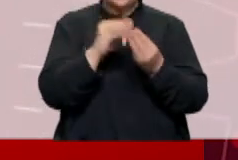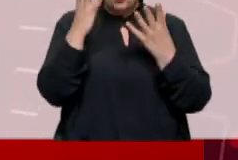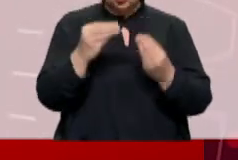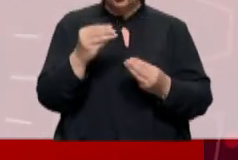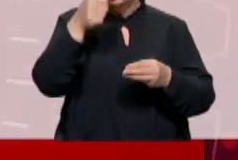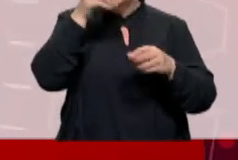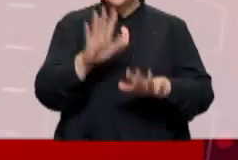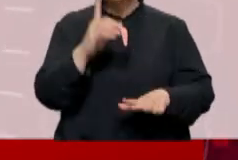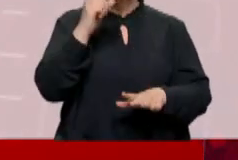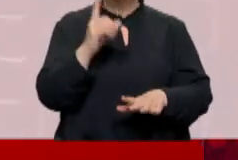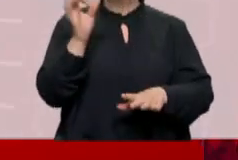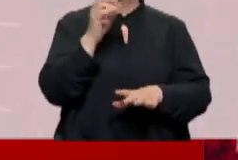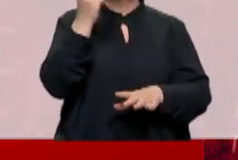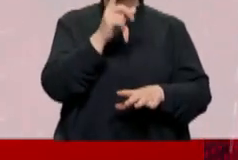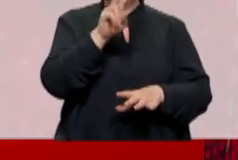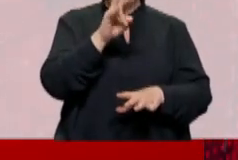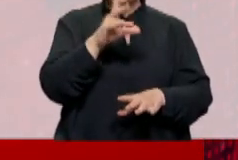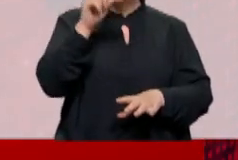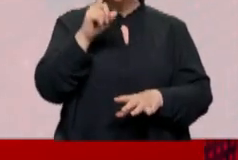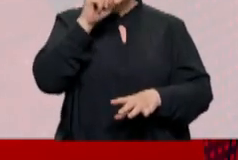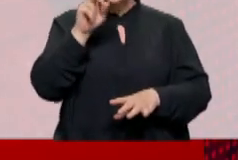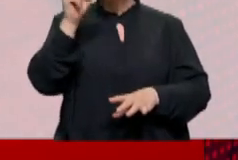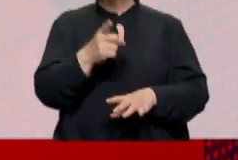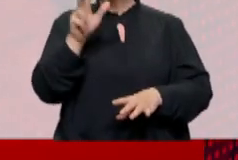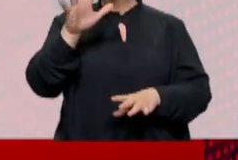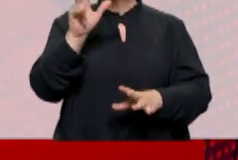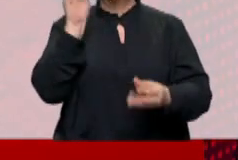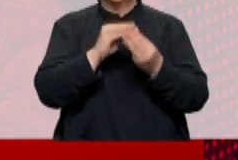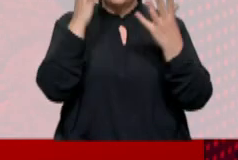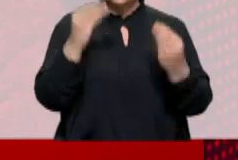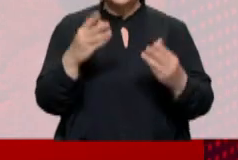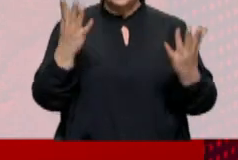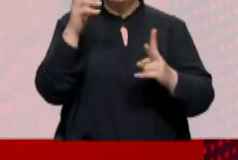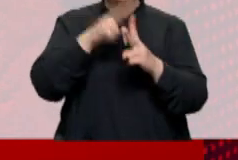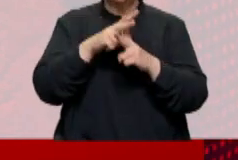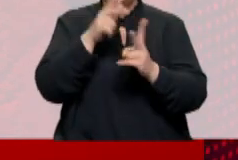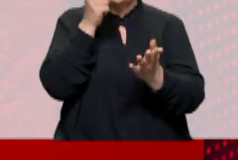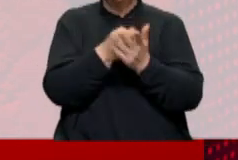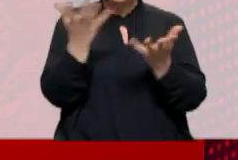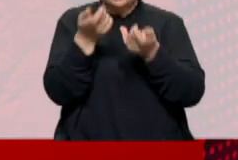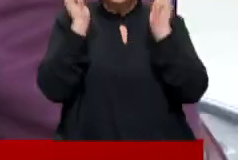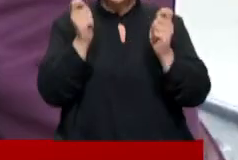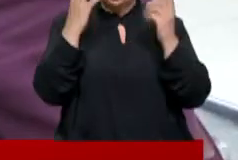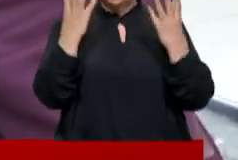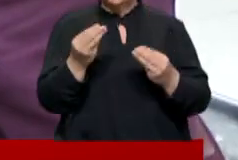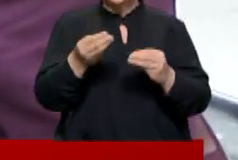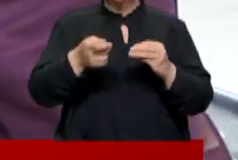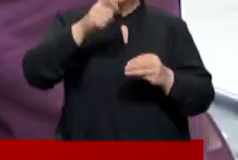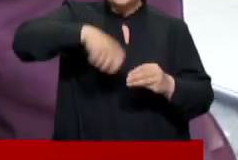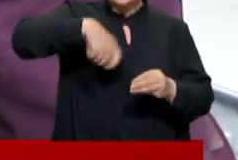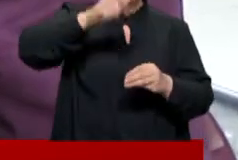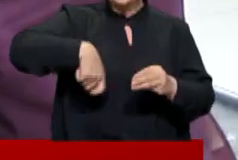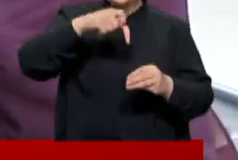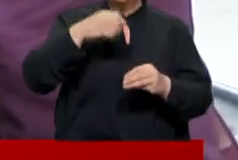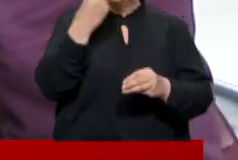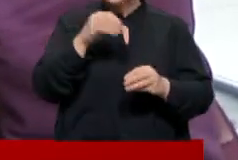geldi. Doğalgazsa 1 Ocak'ta %25, 1 Nisan'da ise %35 zamlandı. Yani faturaları ödemek daha da zorlaştı. Kredi kartından